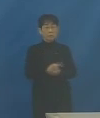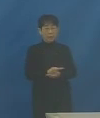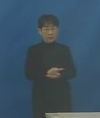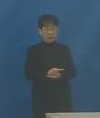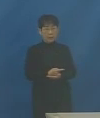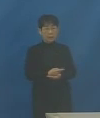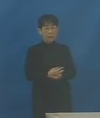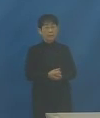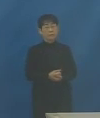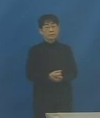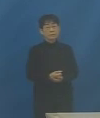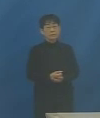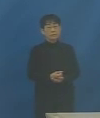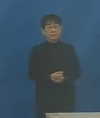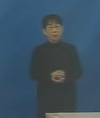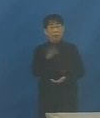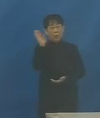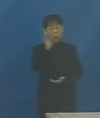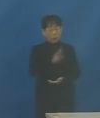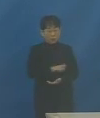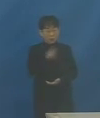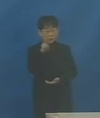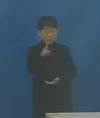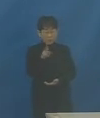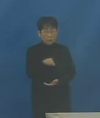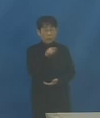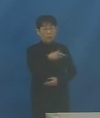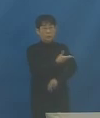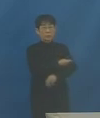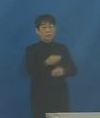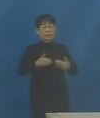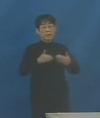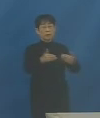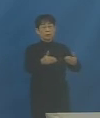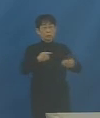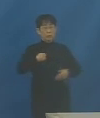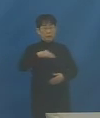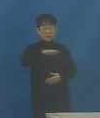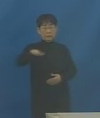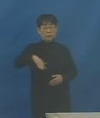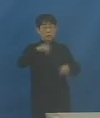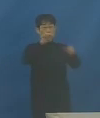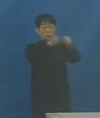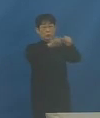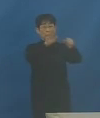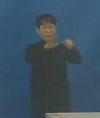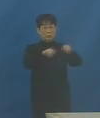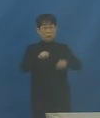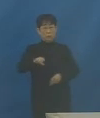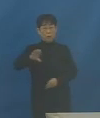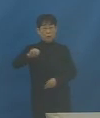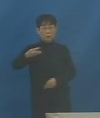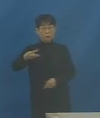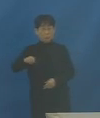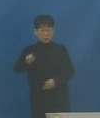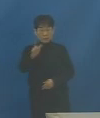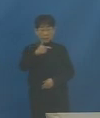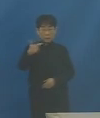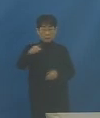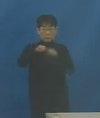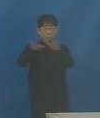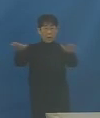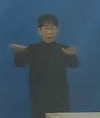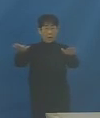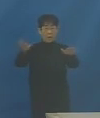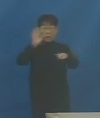こうした摂取が進むことが我々の目標であります今回オミクロンカーブによる大ロッパーこれはいずれ